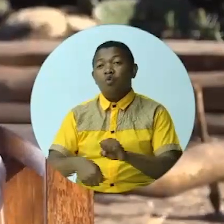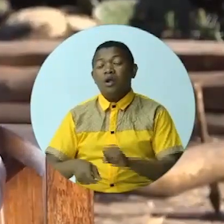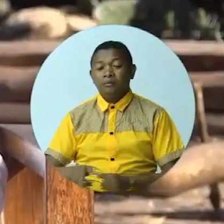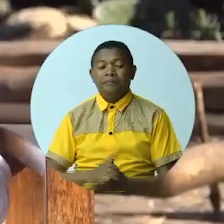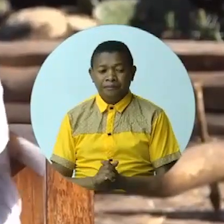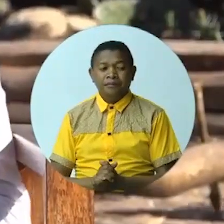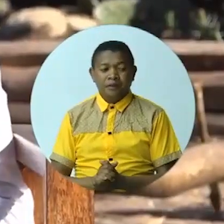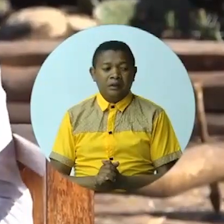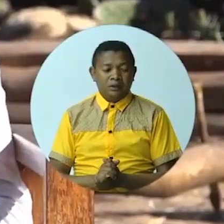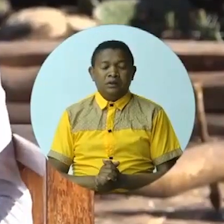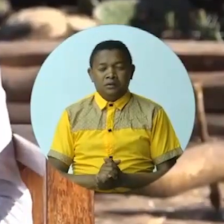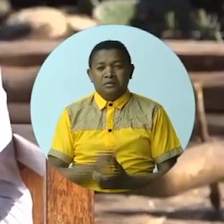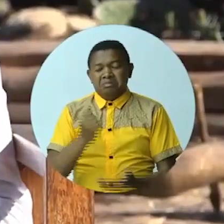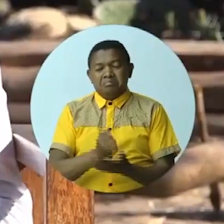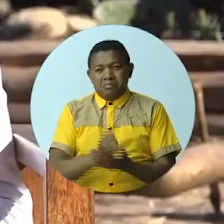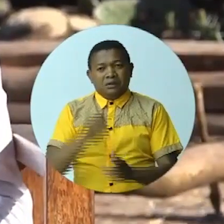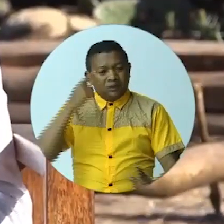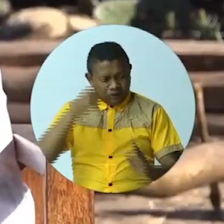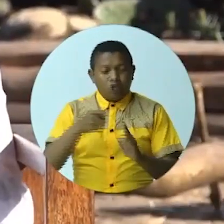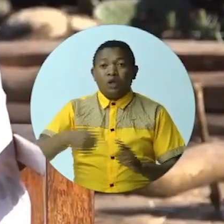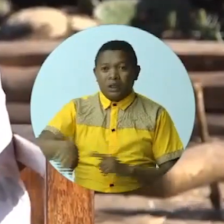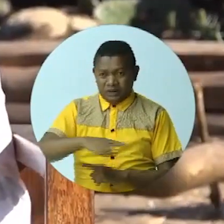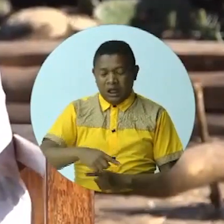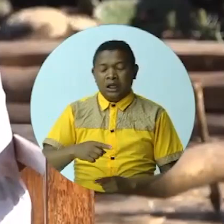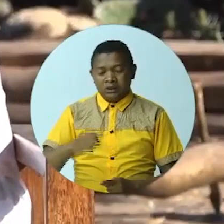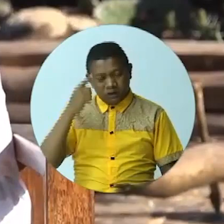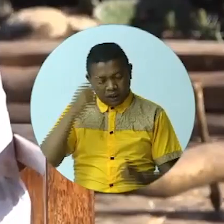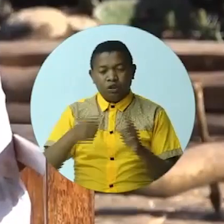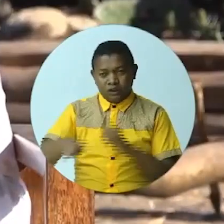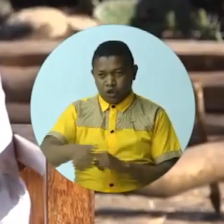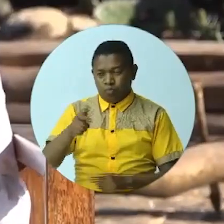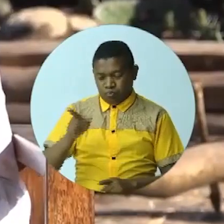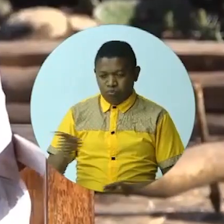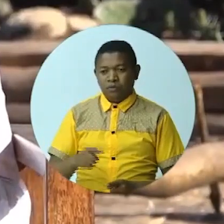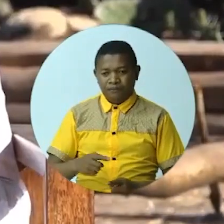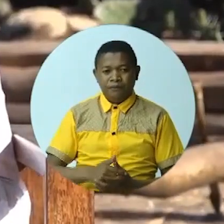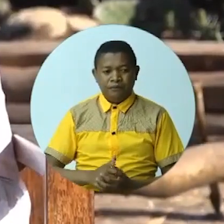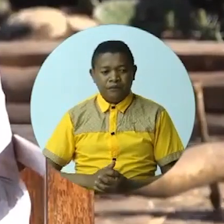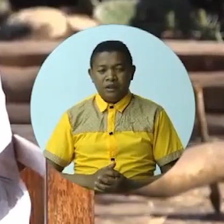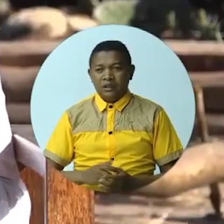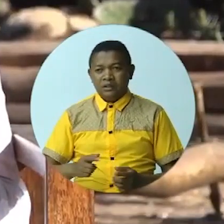fanandeha petrasika dia ny rano a dia aina